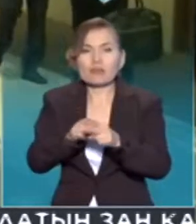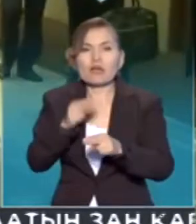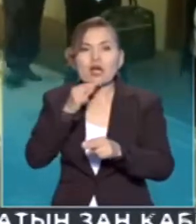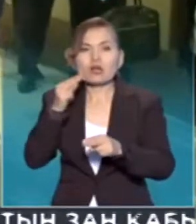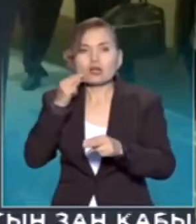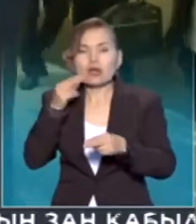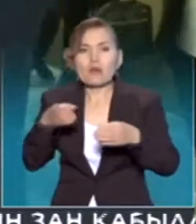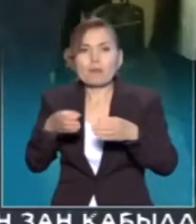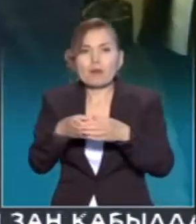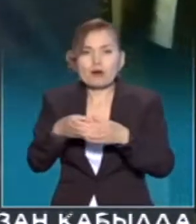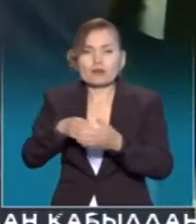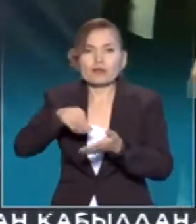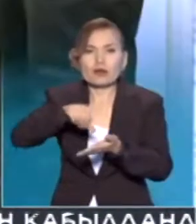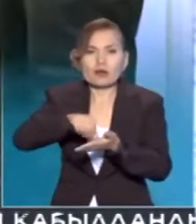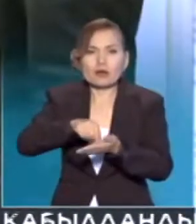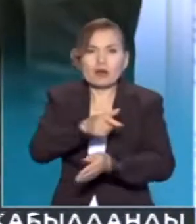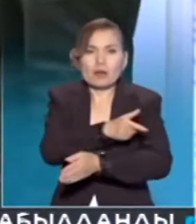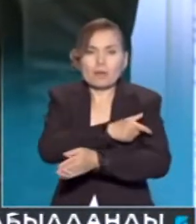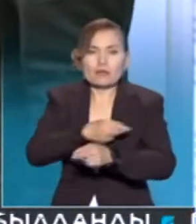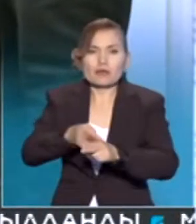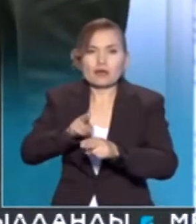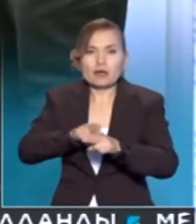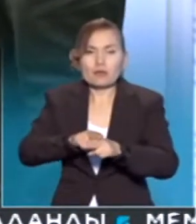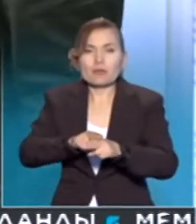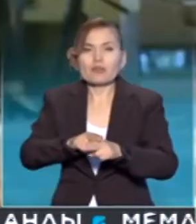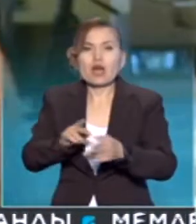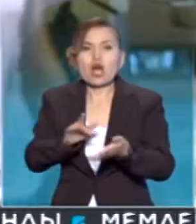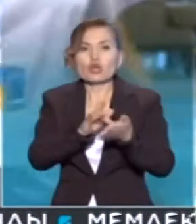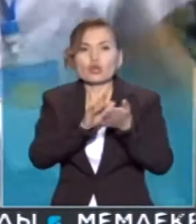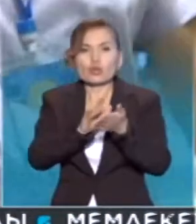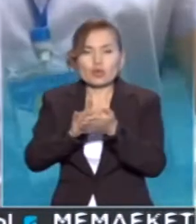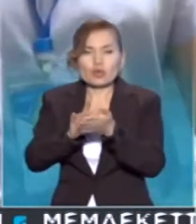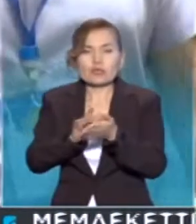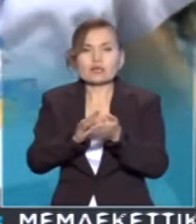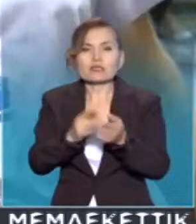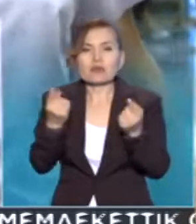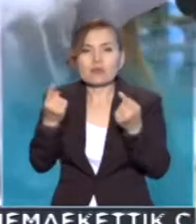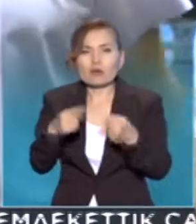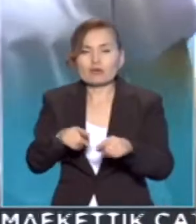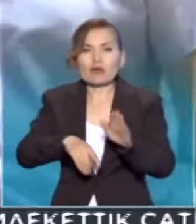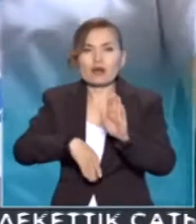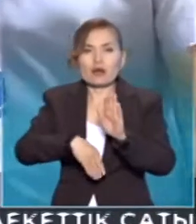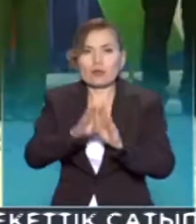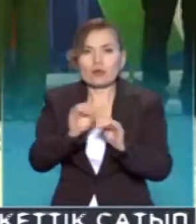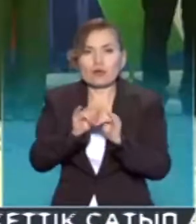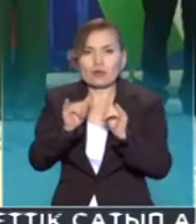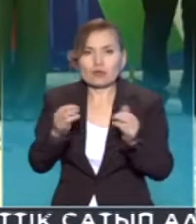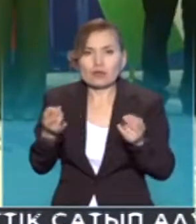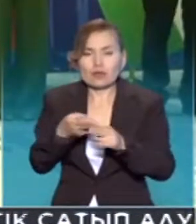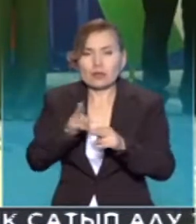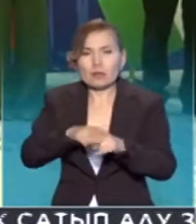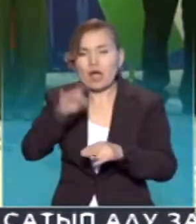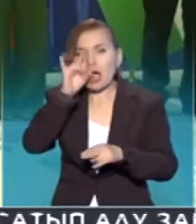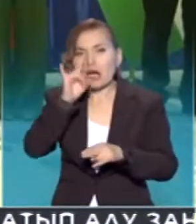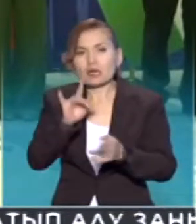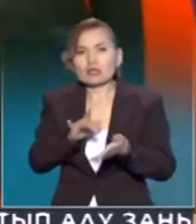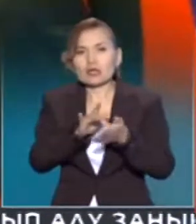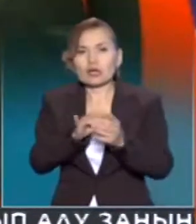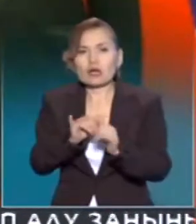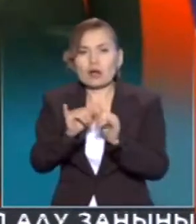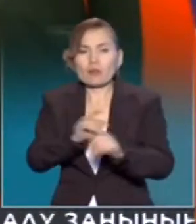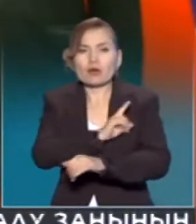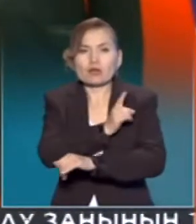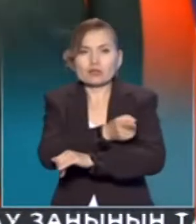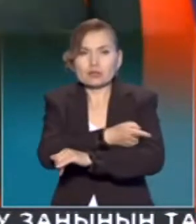ұйымына мүше елдердің өкілдері қатысты. Пандемия салдарынан әлемде туризм саласы ақсап тұр. Оны қайта жаңғырту міндеті бар. Қазақстанның туристік әлеуеті